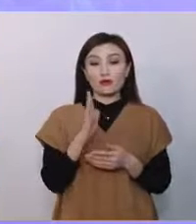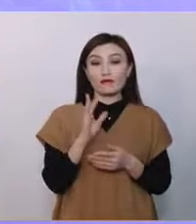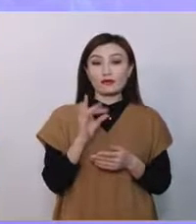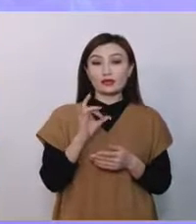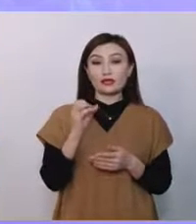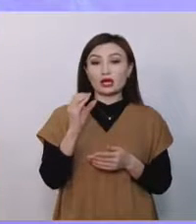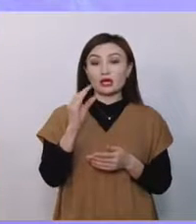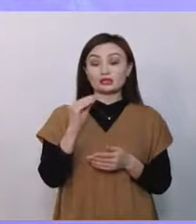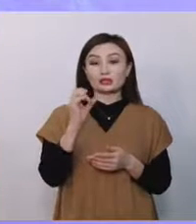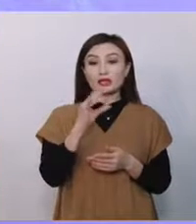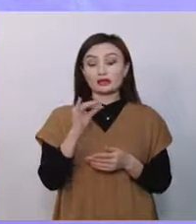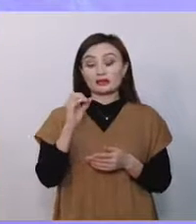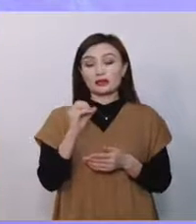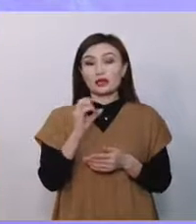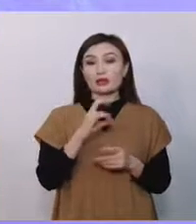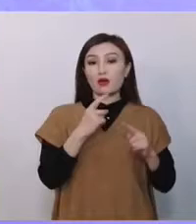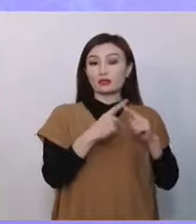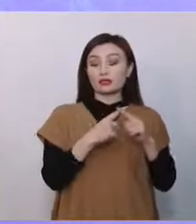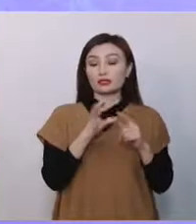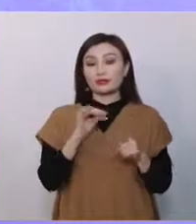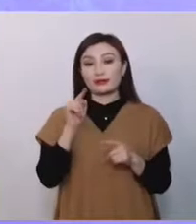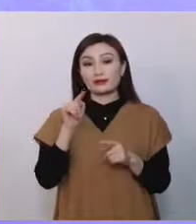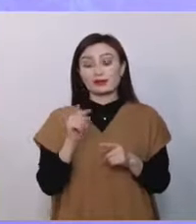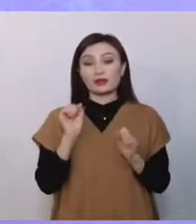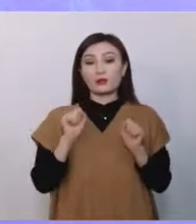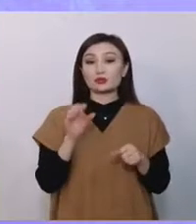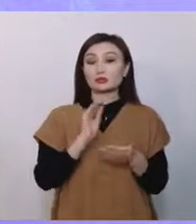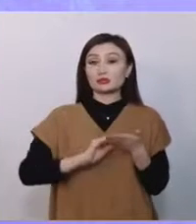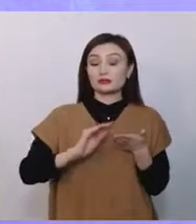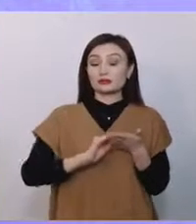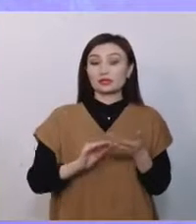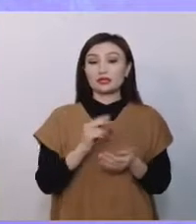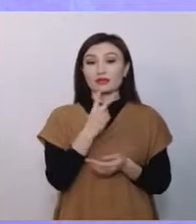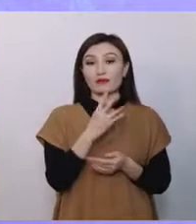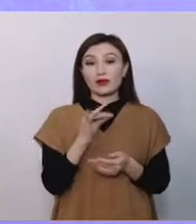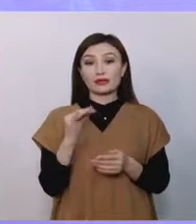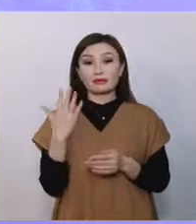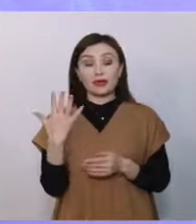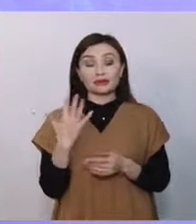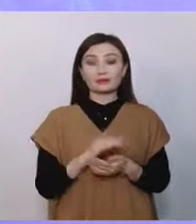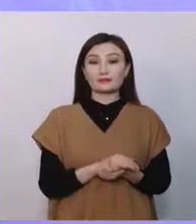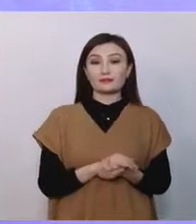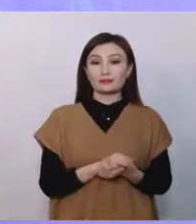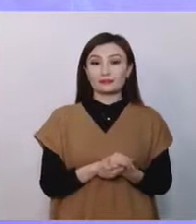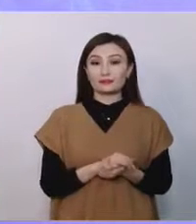умножение и деление можно записать используя числа 2 и 5